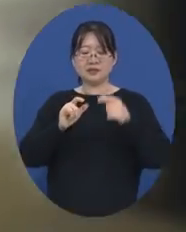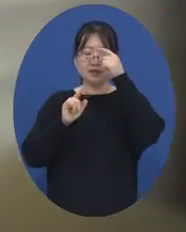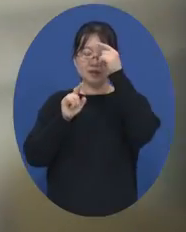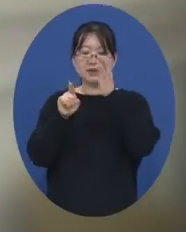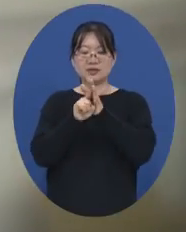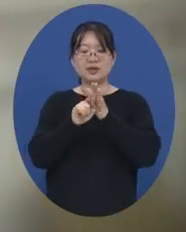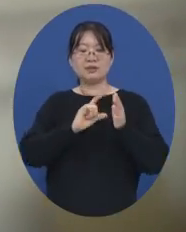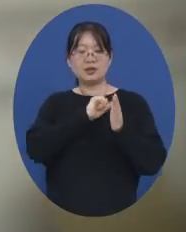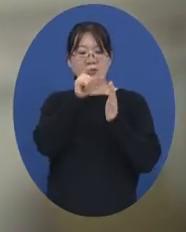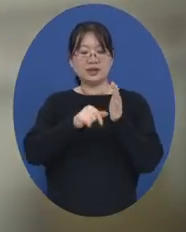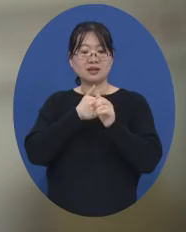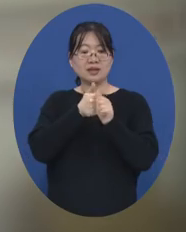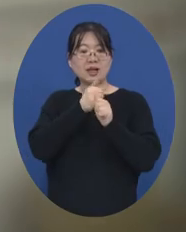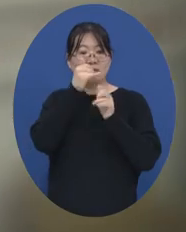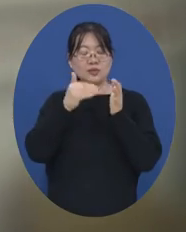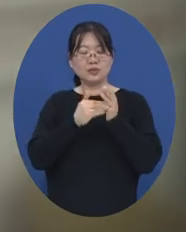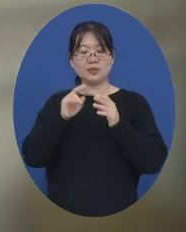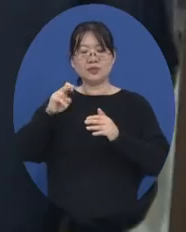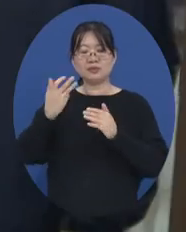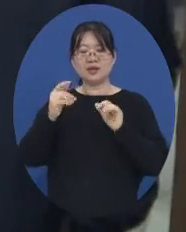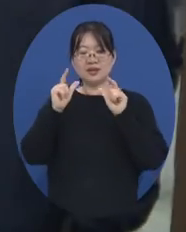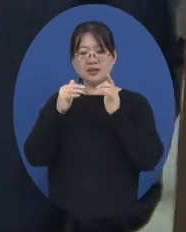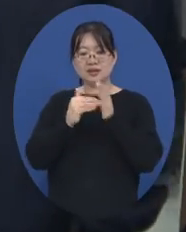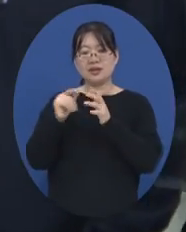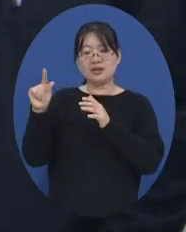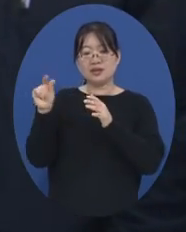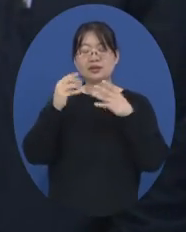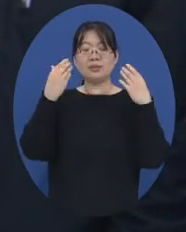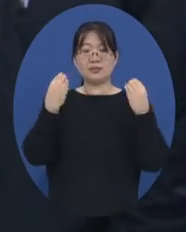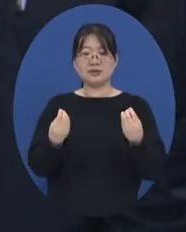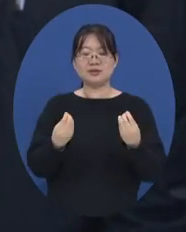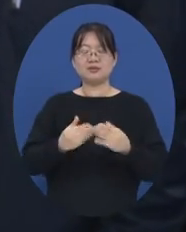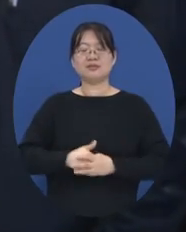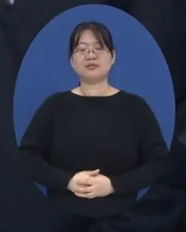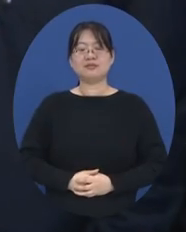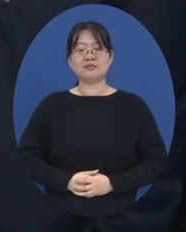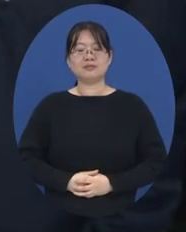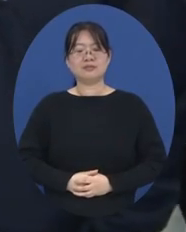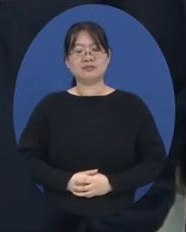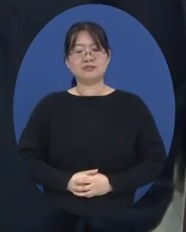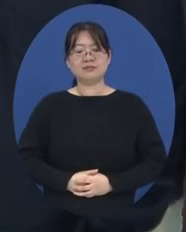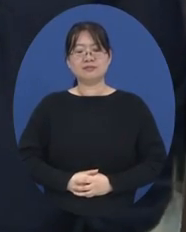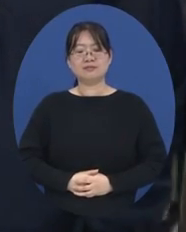명단에 바탕으로 실시되며 28일까지 신속히 마칠 계획입니다